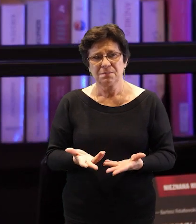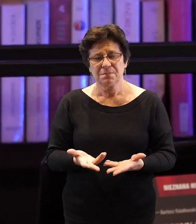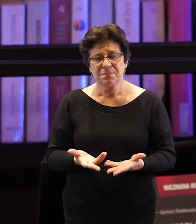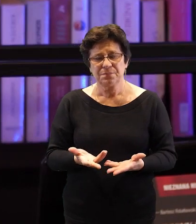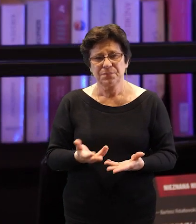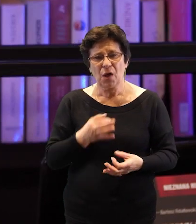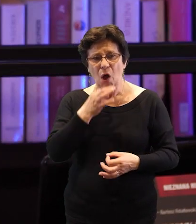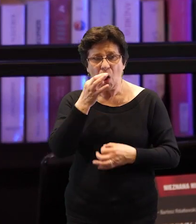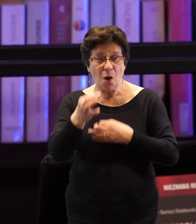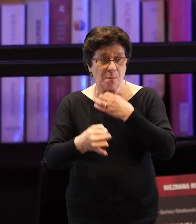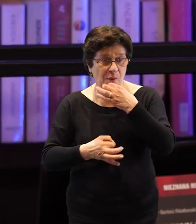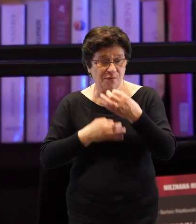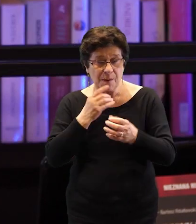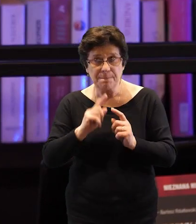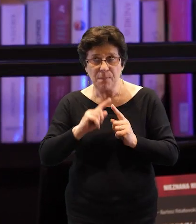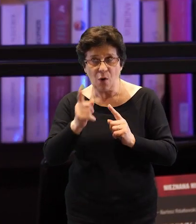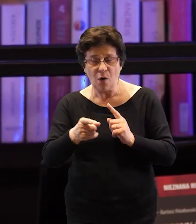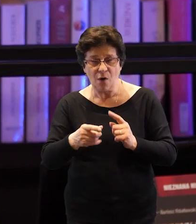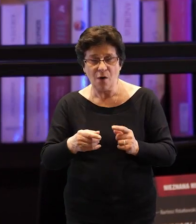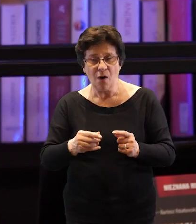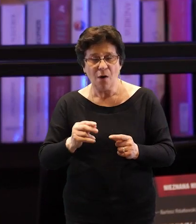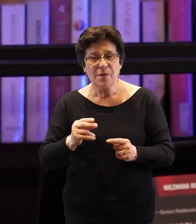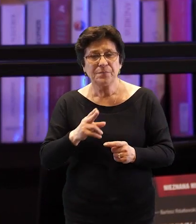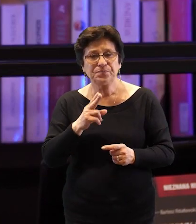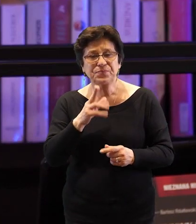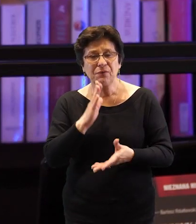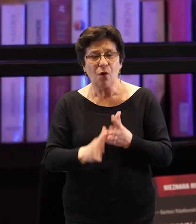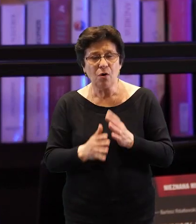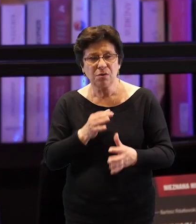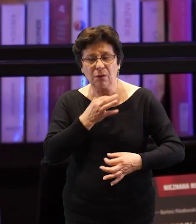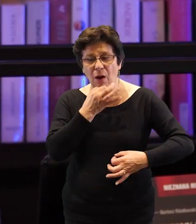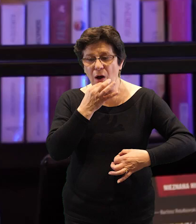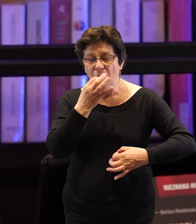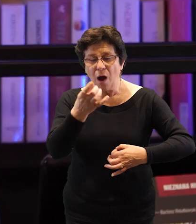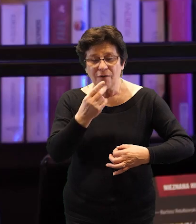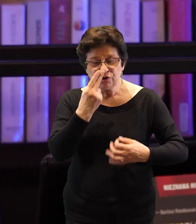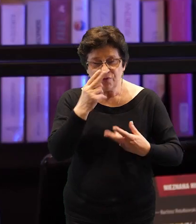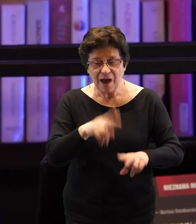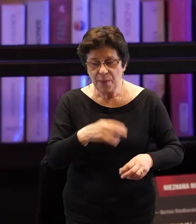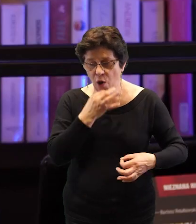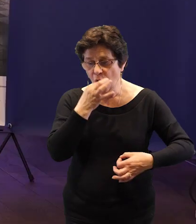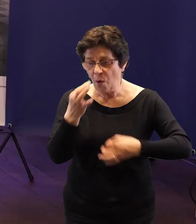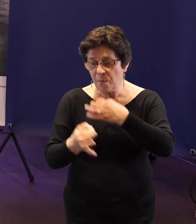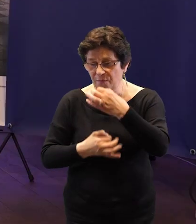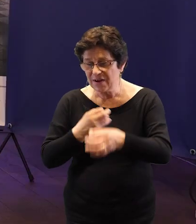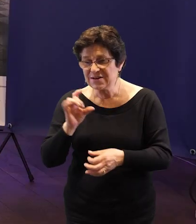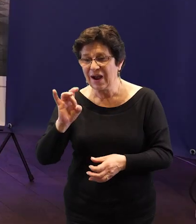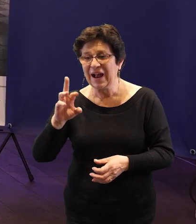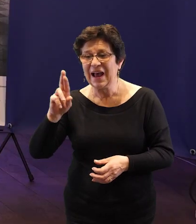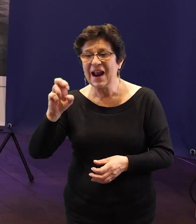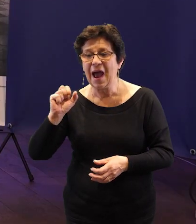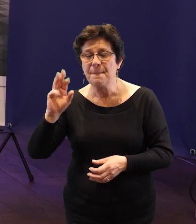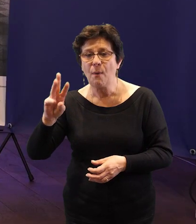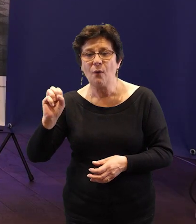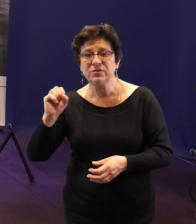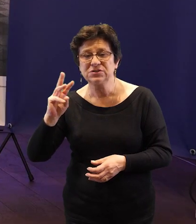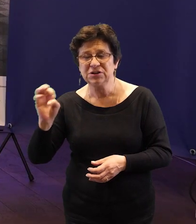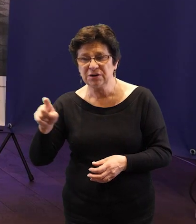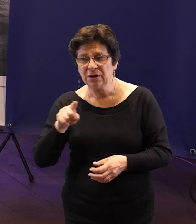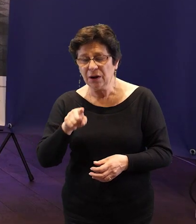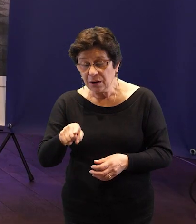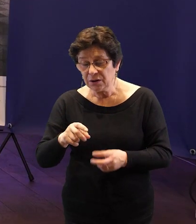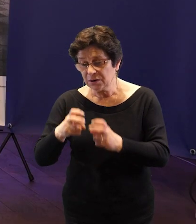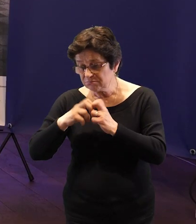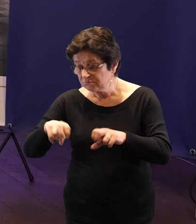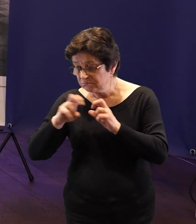Moschner opowiedział o tym po wojnie Bogdanowi Grabowskiemu. Bogdan Grabowski zaczął szukać tego